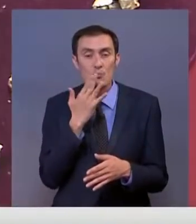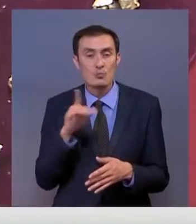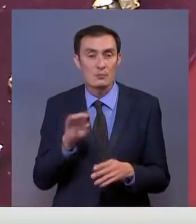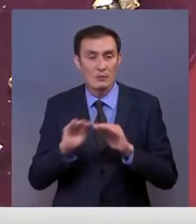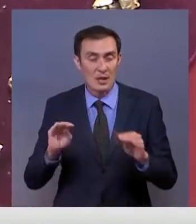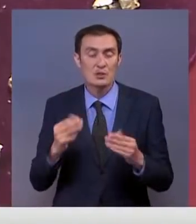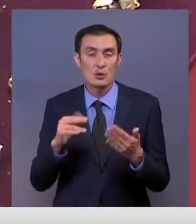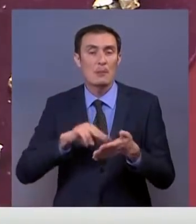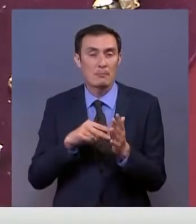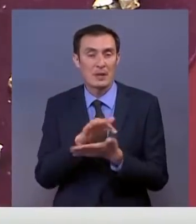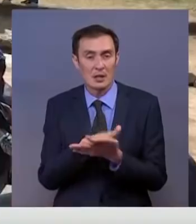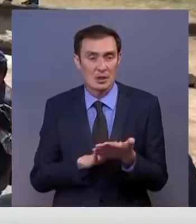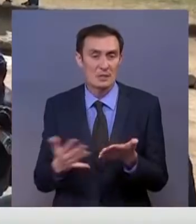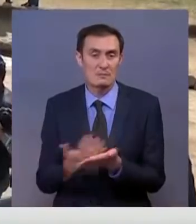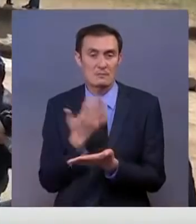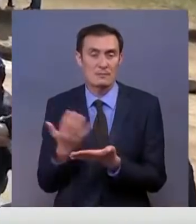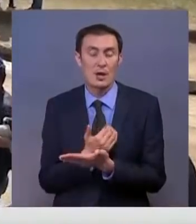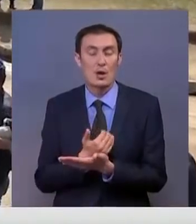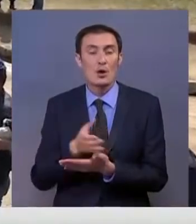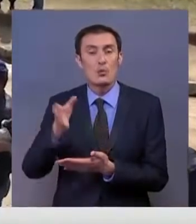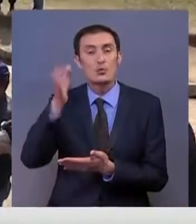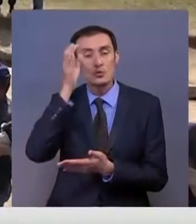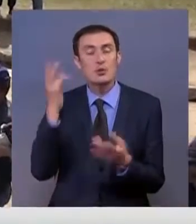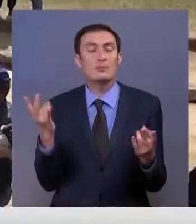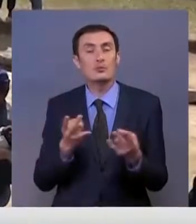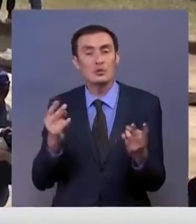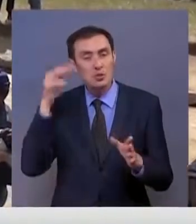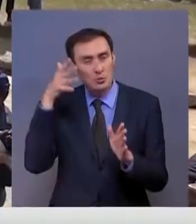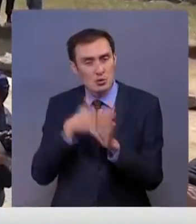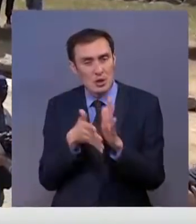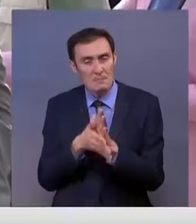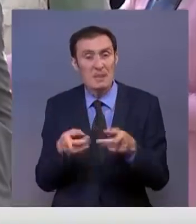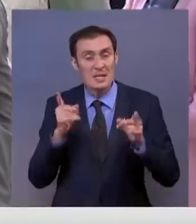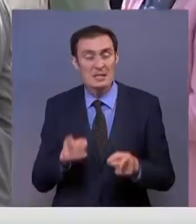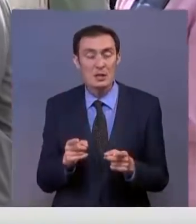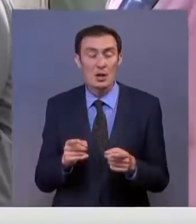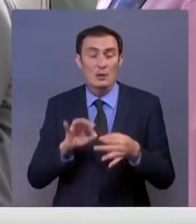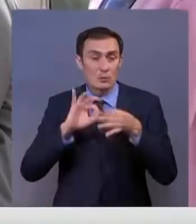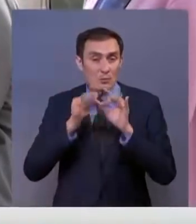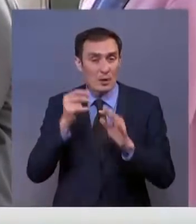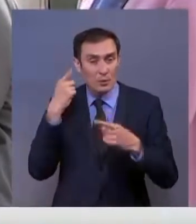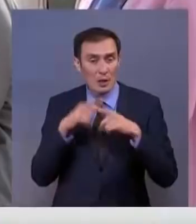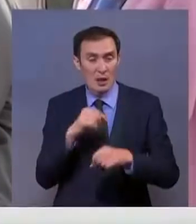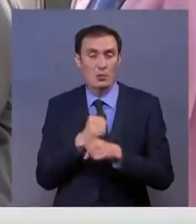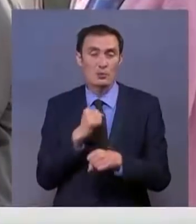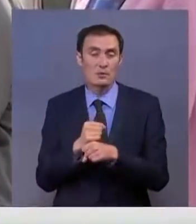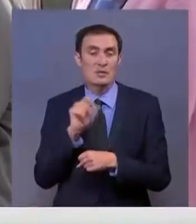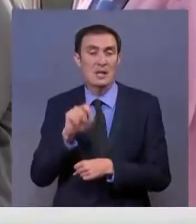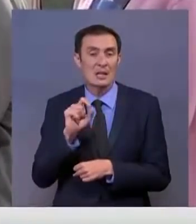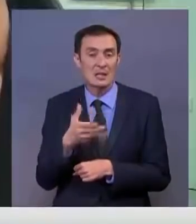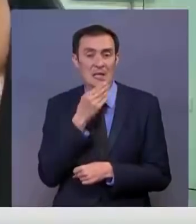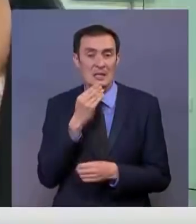музеификация еще продолжается. Ученым еще только предстоит изучить поистине ювелирную технологию изготовления